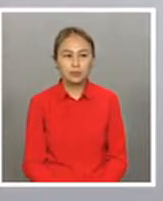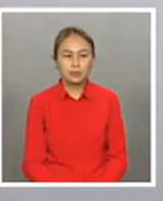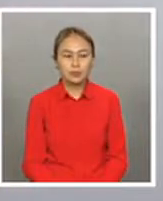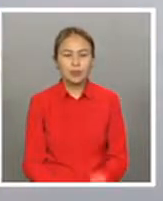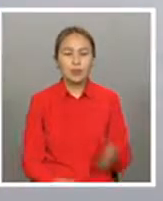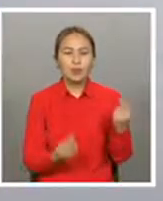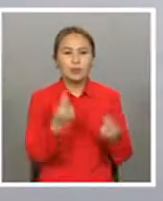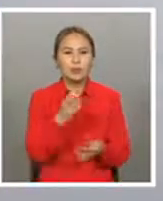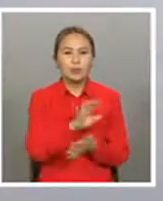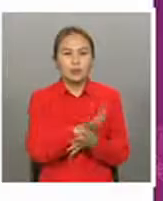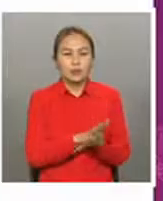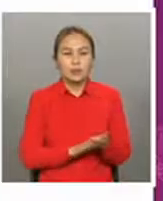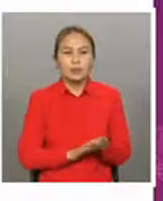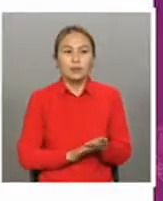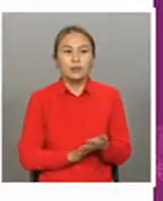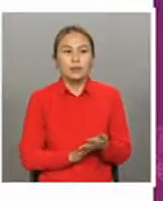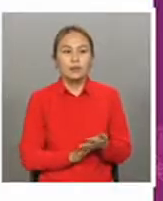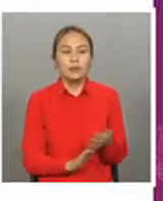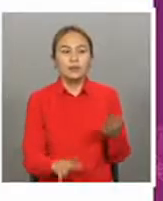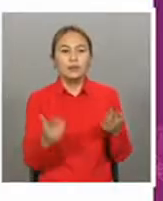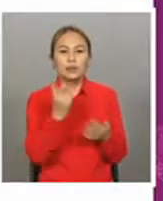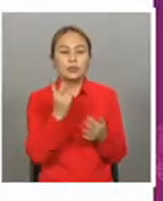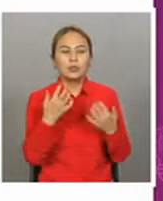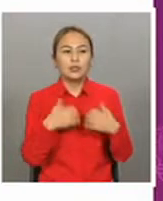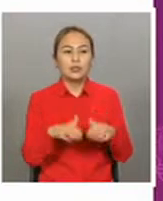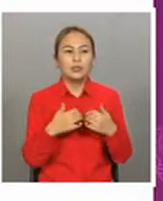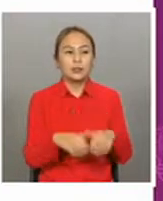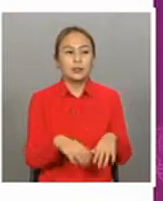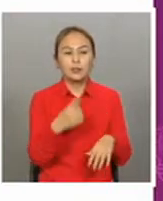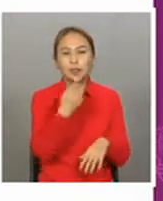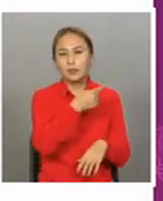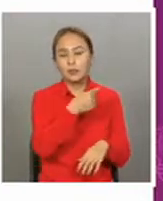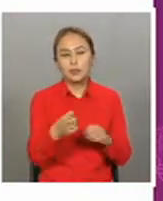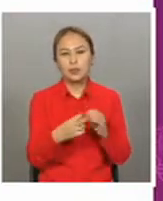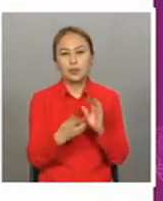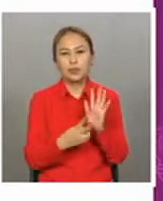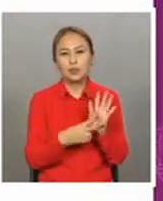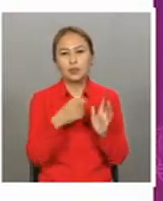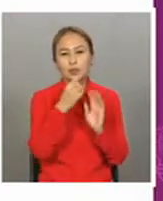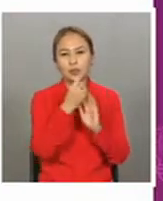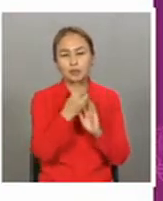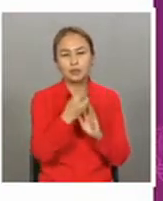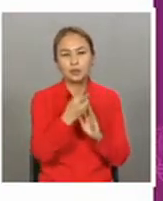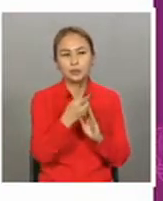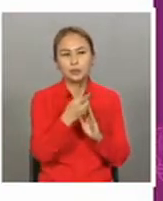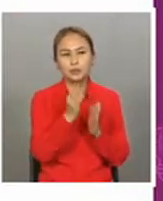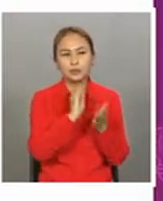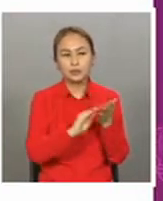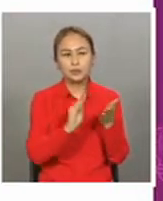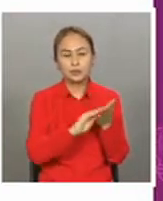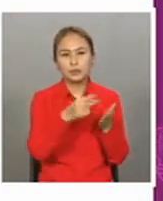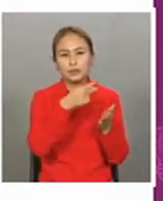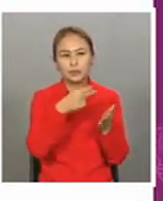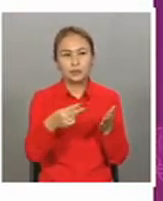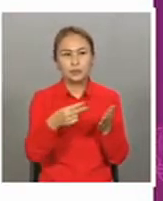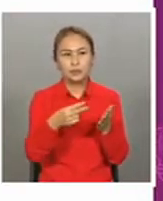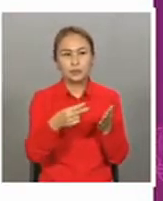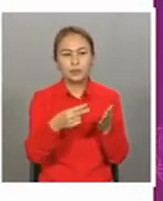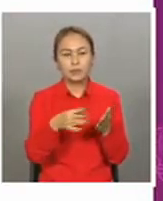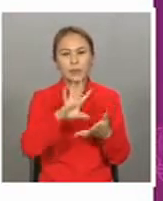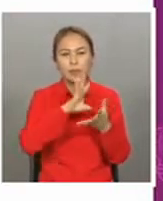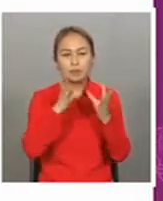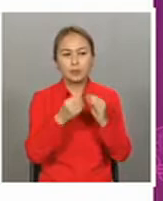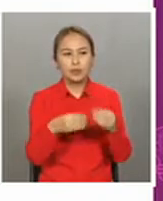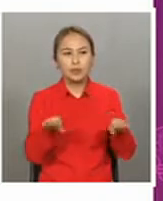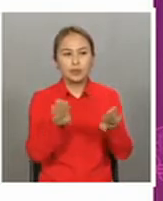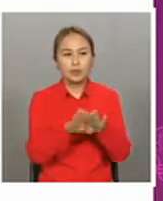Ойынымызды жалғастырамыз. Екінші есеп 1 мен 17-ден 12-нің айырмасы. Балалар, бұл жерде